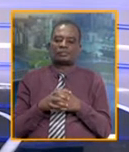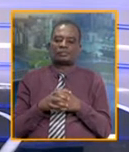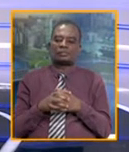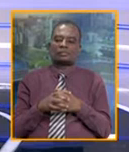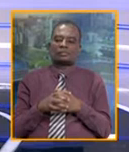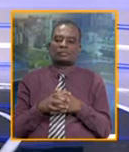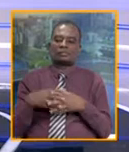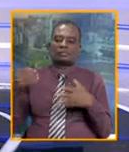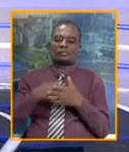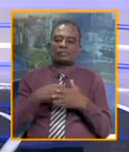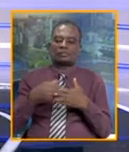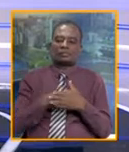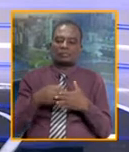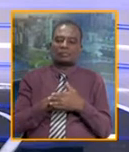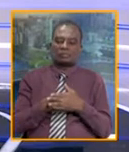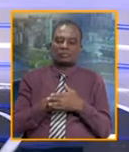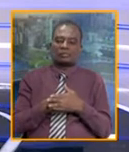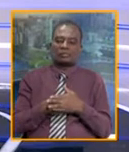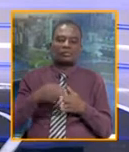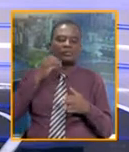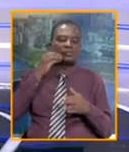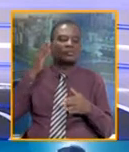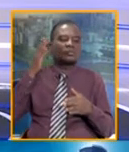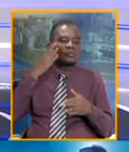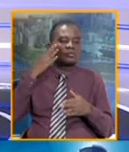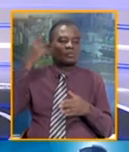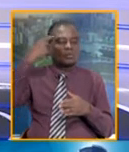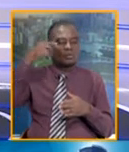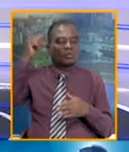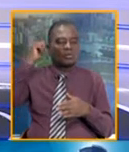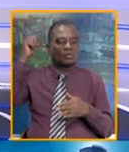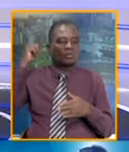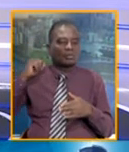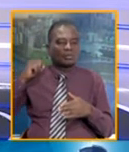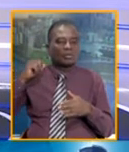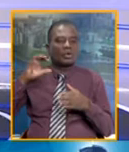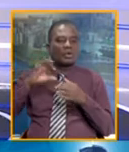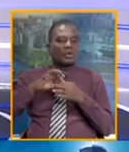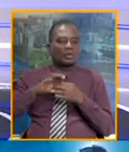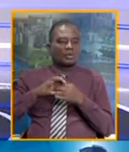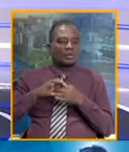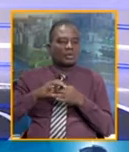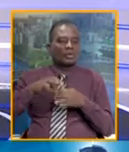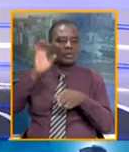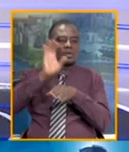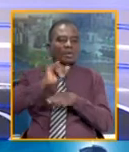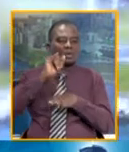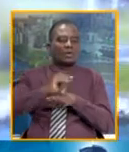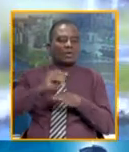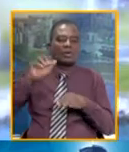De nouveaux locaux pour le consulat de Côte d'Ivoire au Niger. Ce bâtiment est situé à Niamey, la capitale